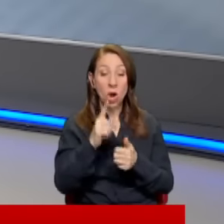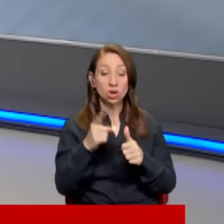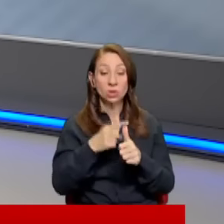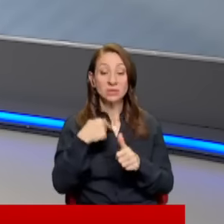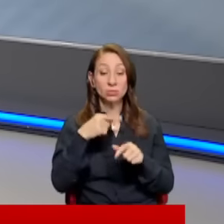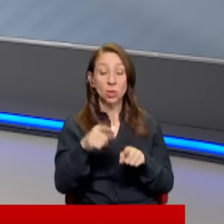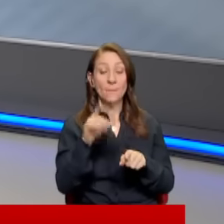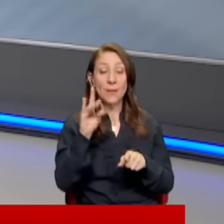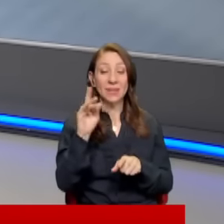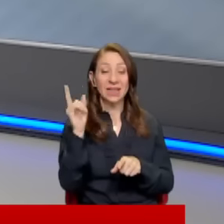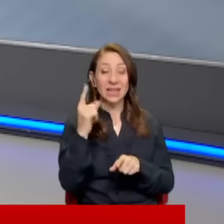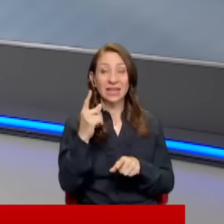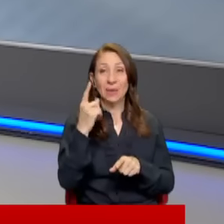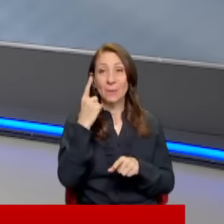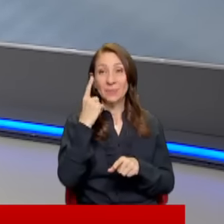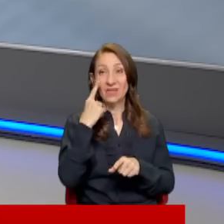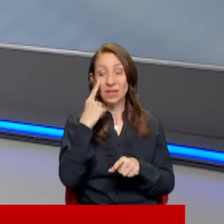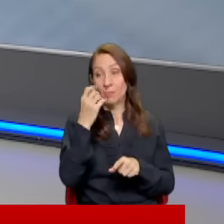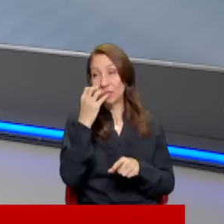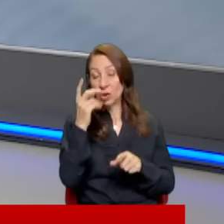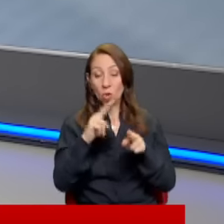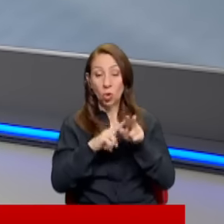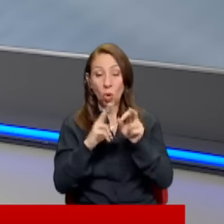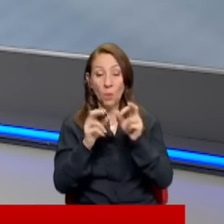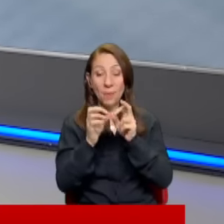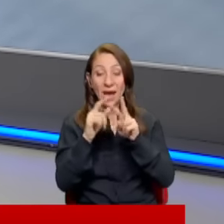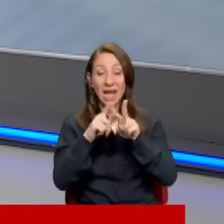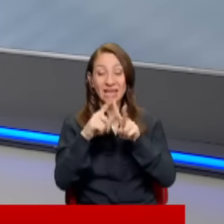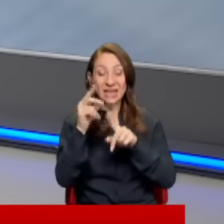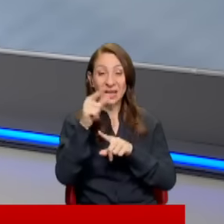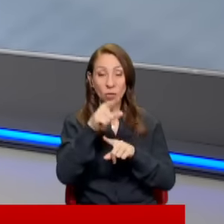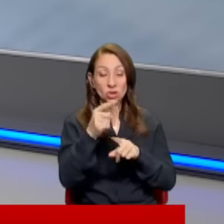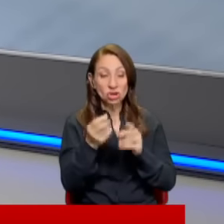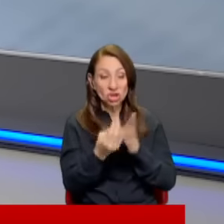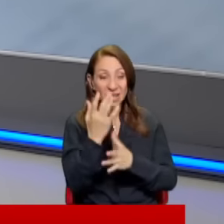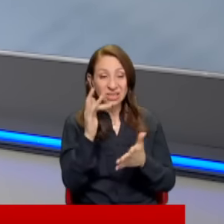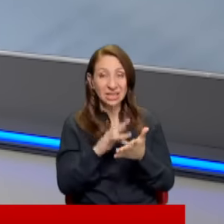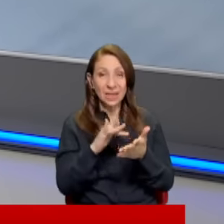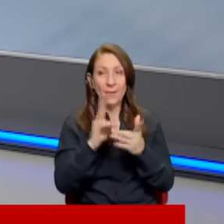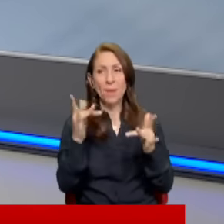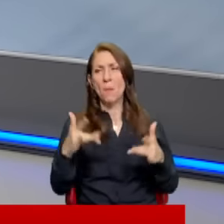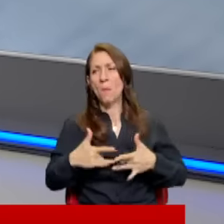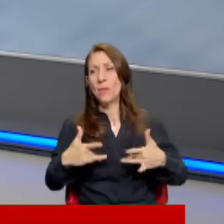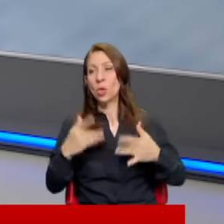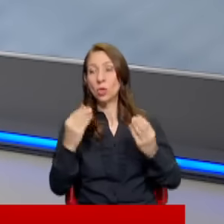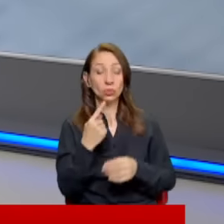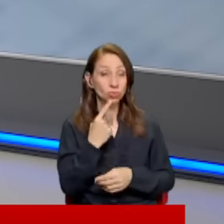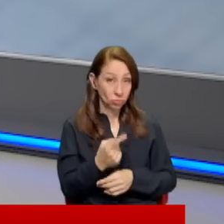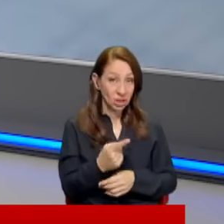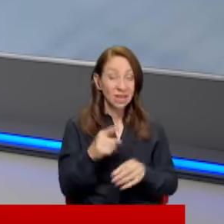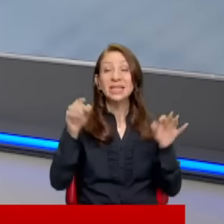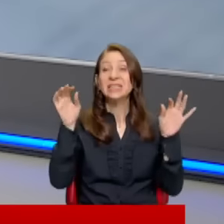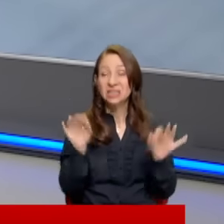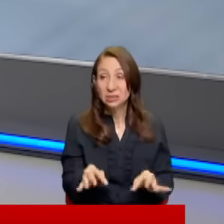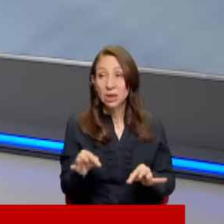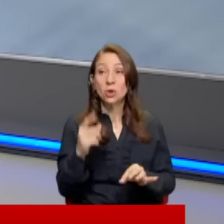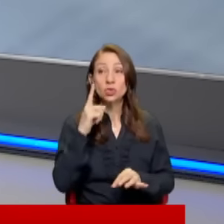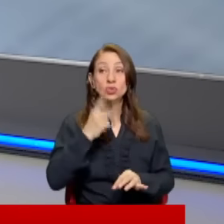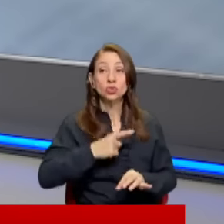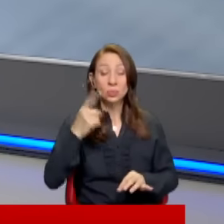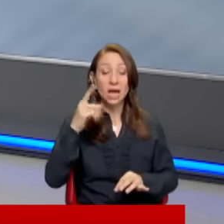bunu MHP lideri Devlet Bahçeli'den duyduk Kobani de Eee o çıkan cezalarla ilgili bir memnuniyetini iletmişti Şimdi de